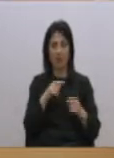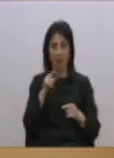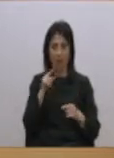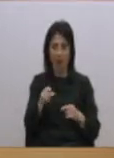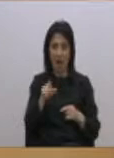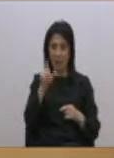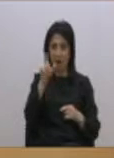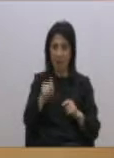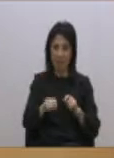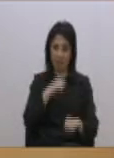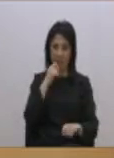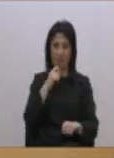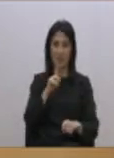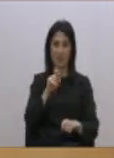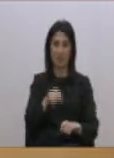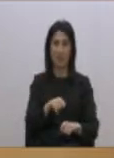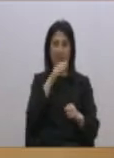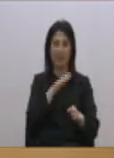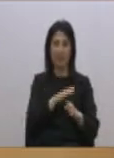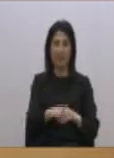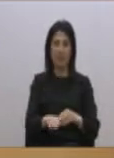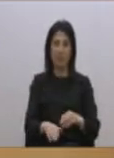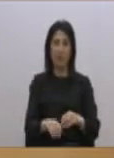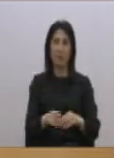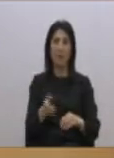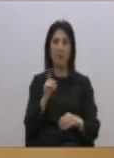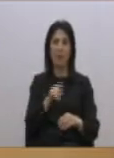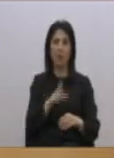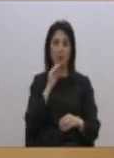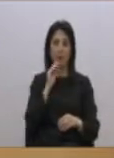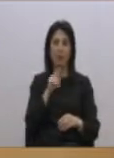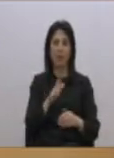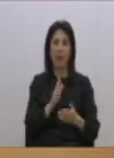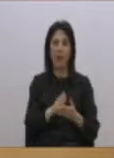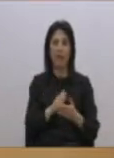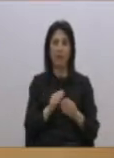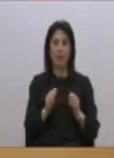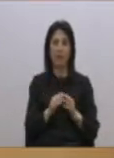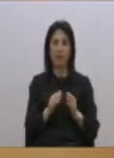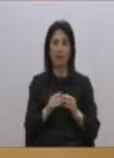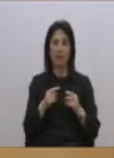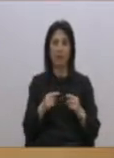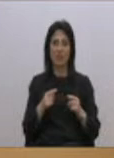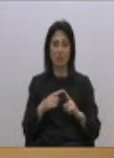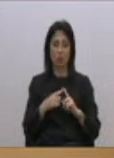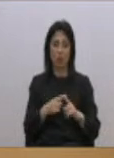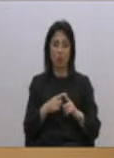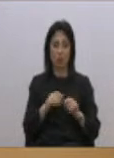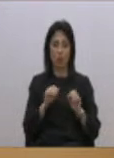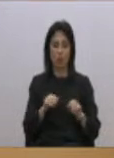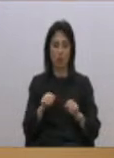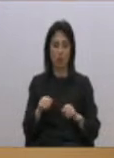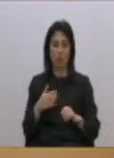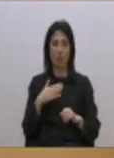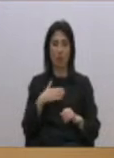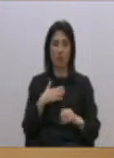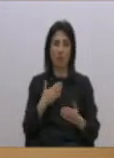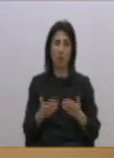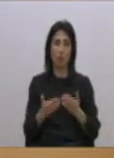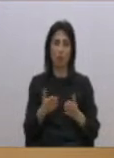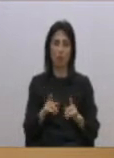am cați zgamo, am ragați zgamo, este mal, am mașii rodesat, spate, ar se bobda, egibe, s-a dat consensul și se sa zile bobe, vici, uite, atunci